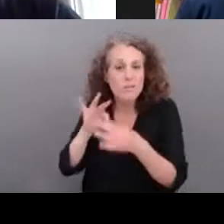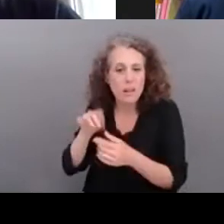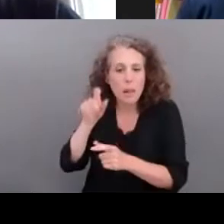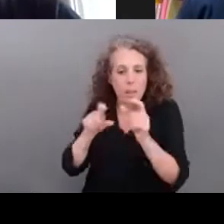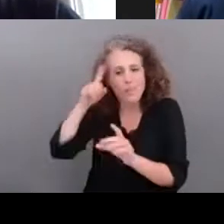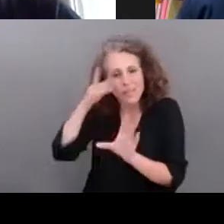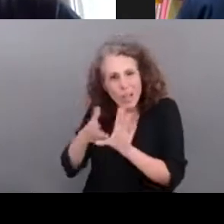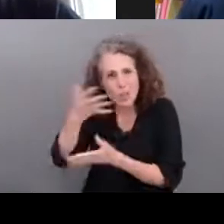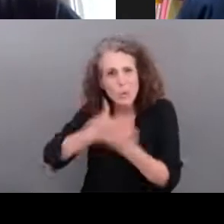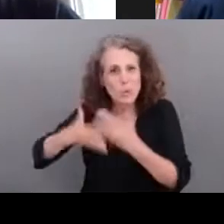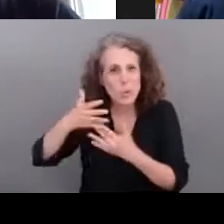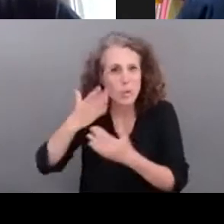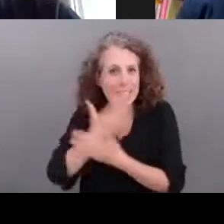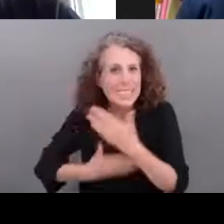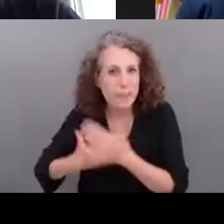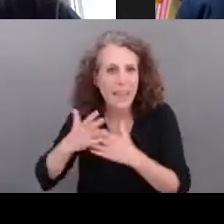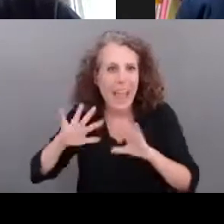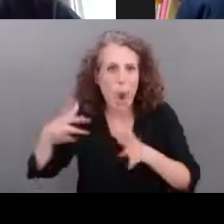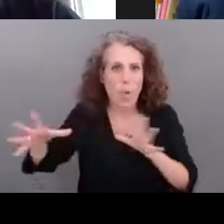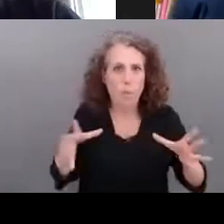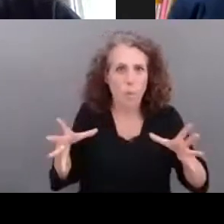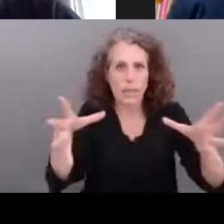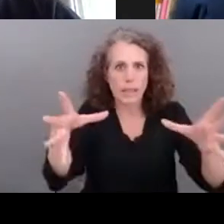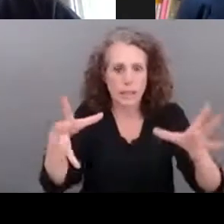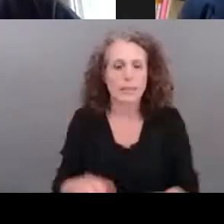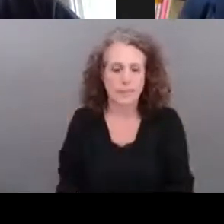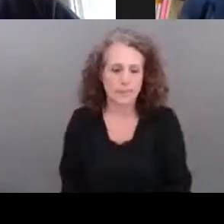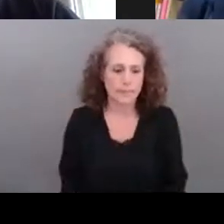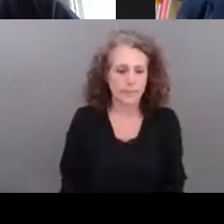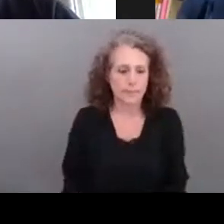les personnes en situation de handicap psychosocial. Oh Young, la parole est à vous.